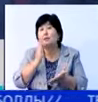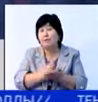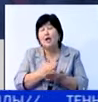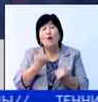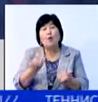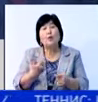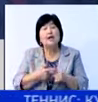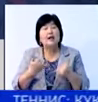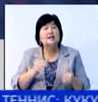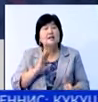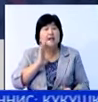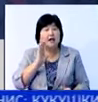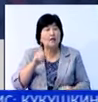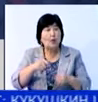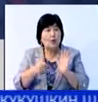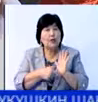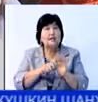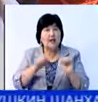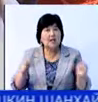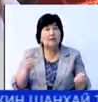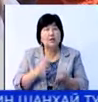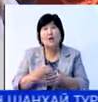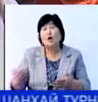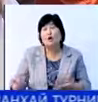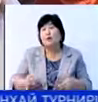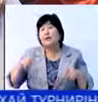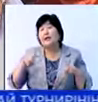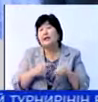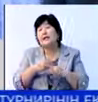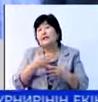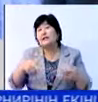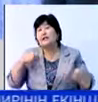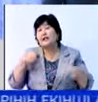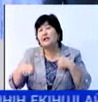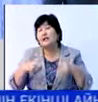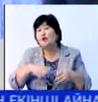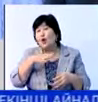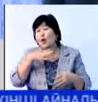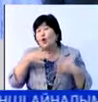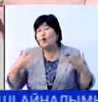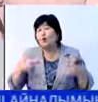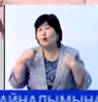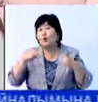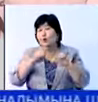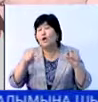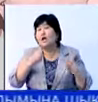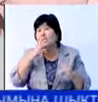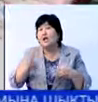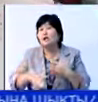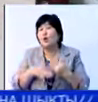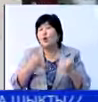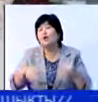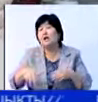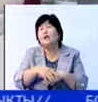Оның бүгінгі таңда 16-сы ашылып жатыр. Тұрмыстық техникалық заттарды сататын үлкен дүкен жақсы қолдау көрсетіп отыр